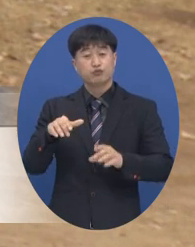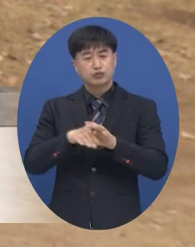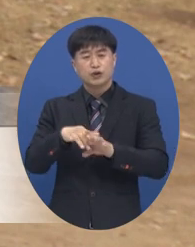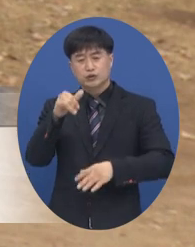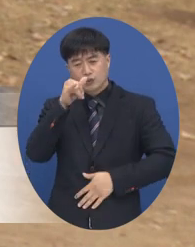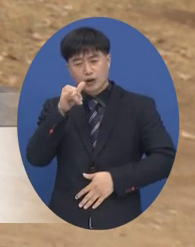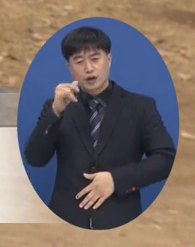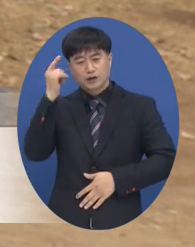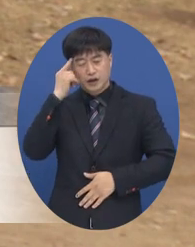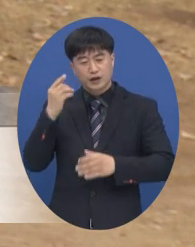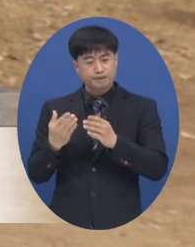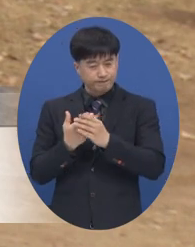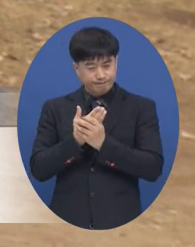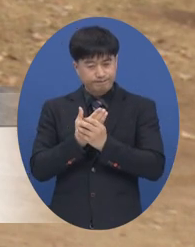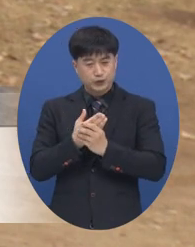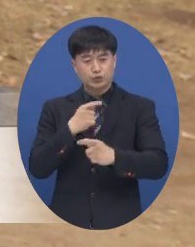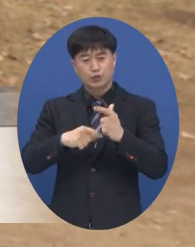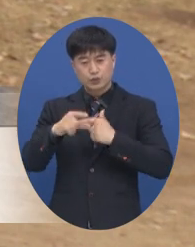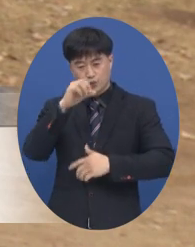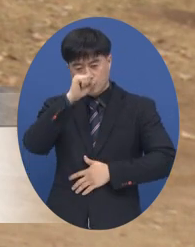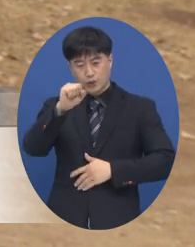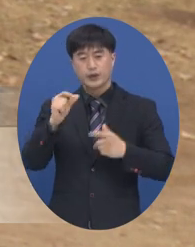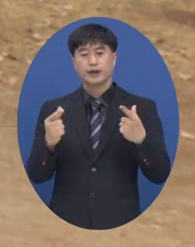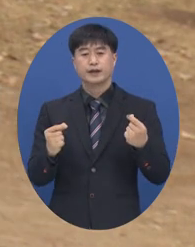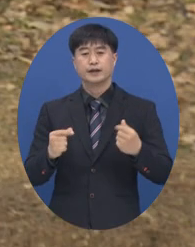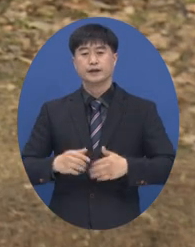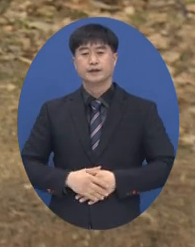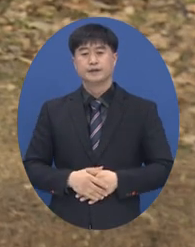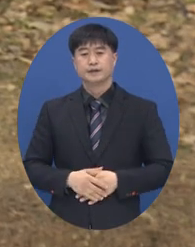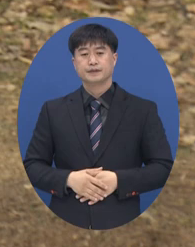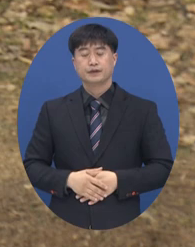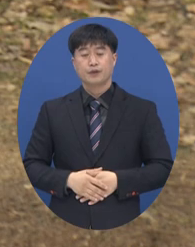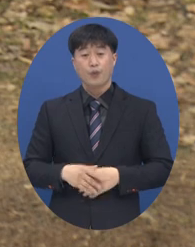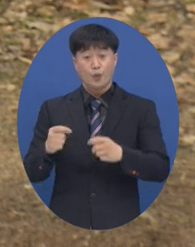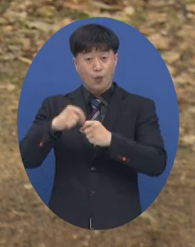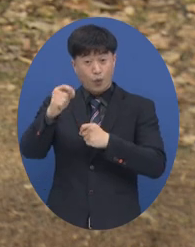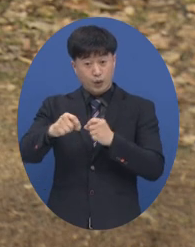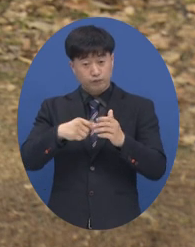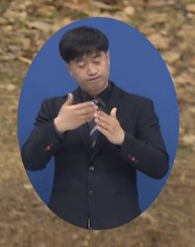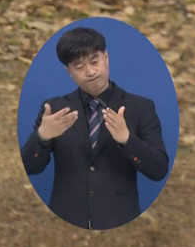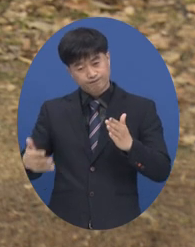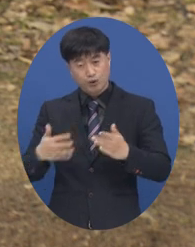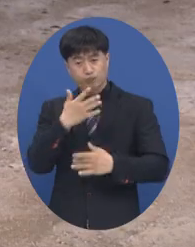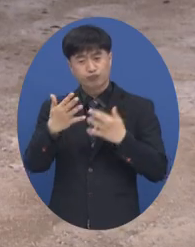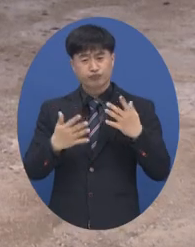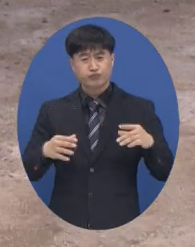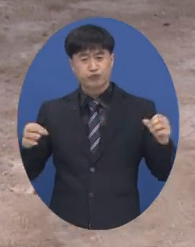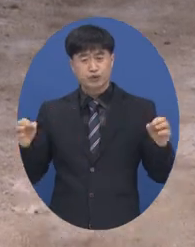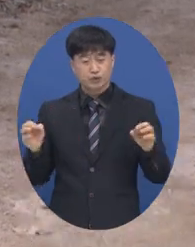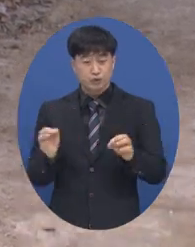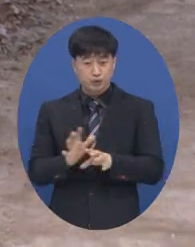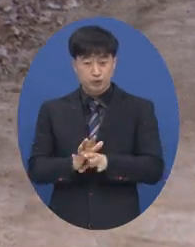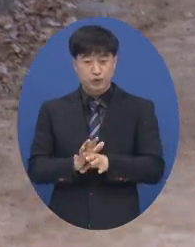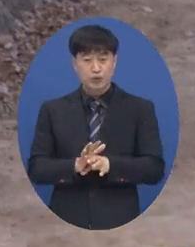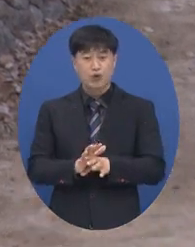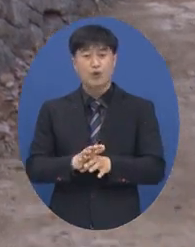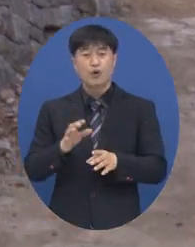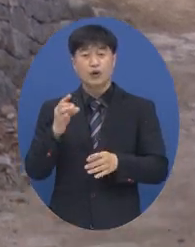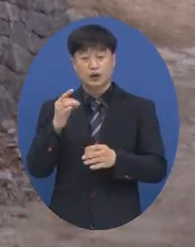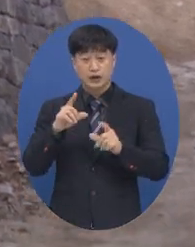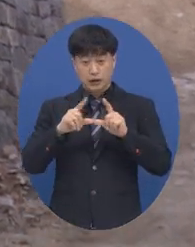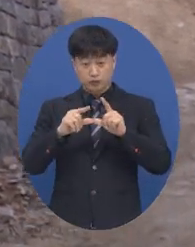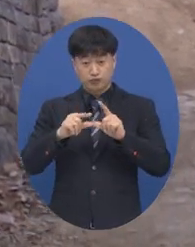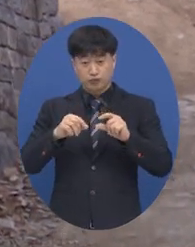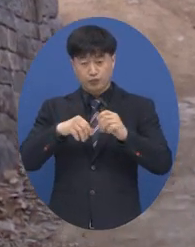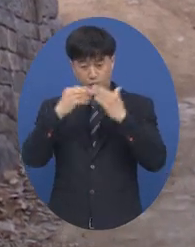하는 그런 생각이 더 들게 해서 더 좋은 것 같습니다 오랜 시간이 흐르며 불 타거나 훼손되는 등 원양 의 일부나